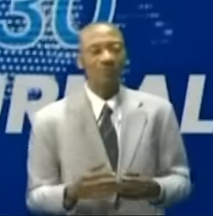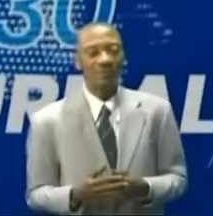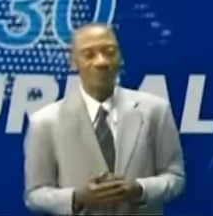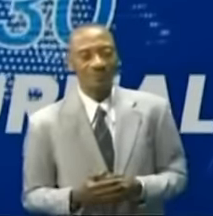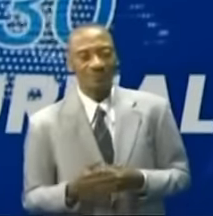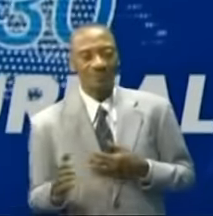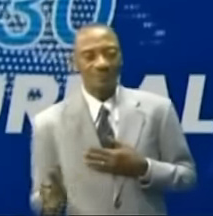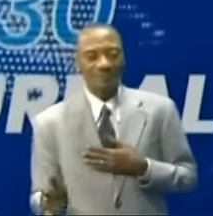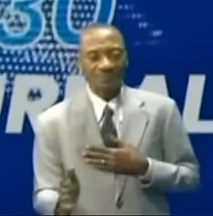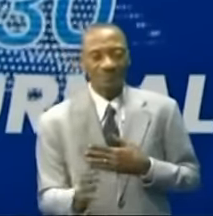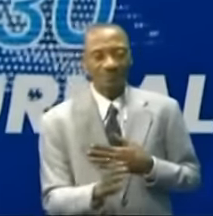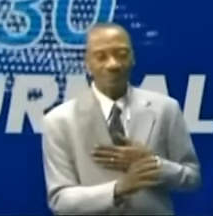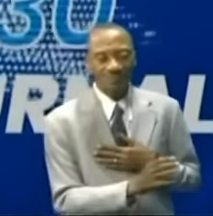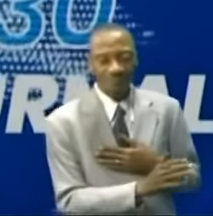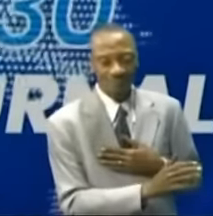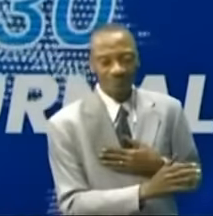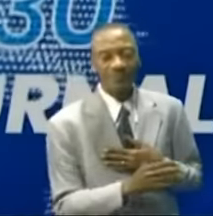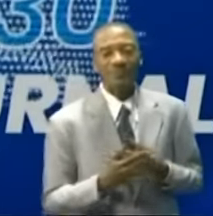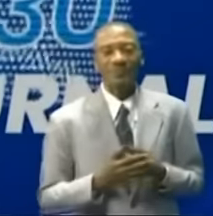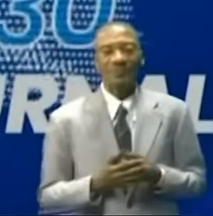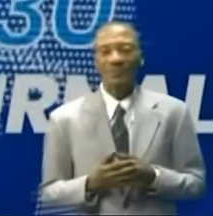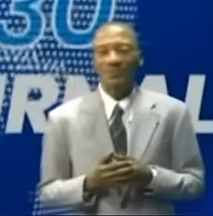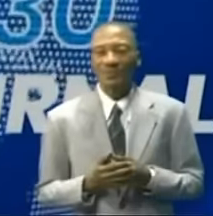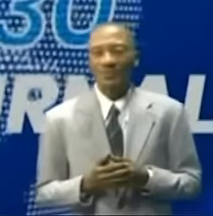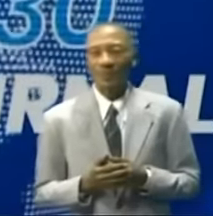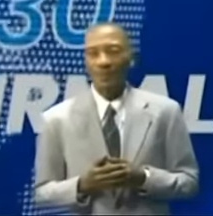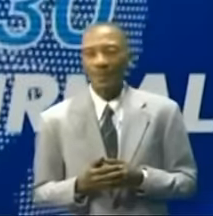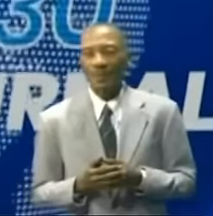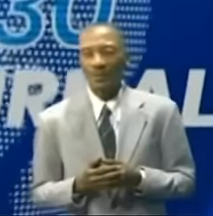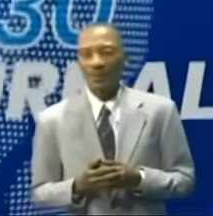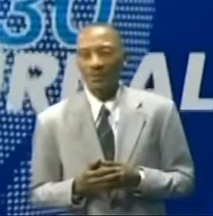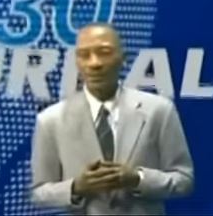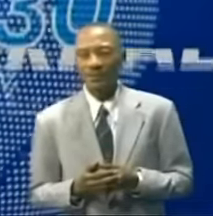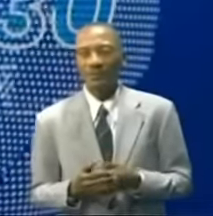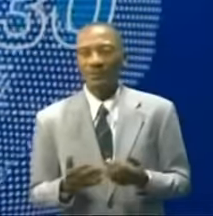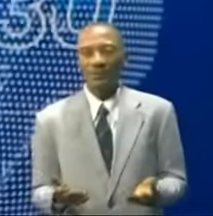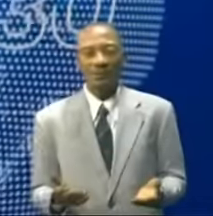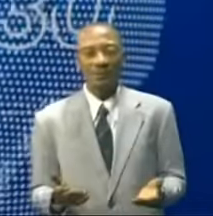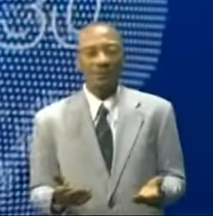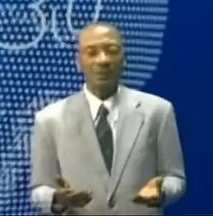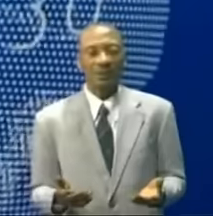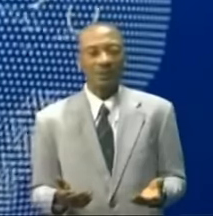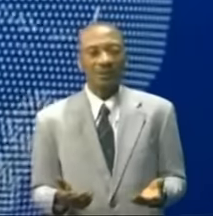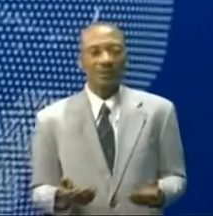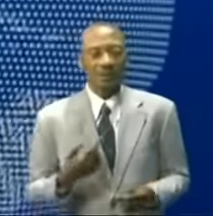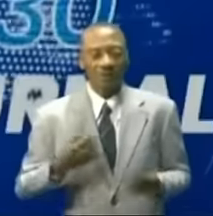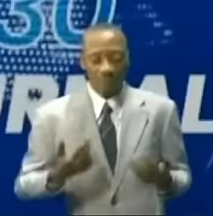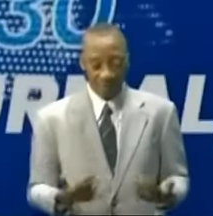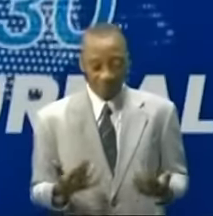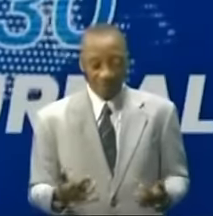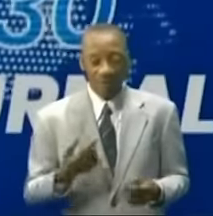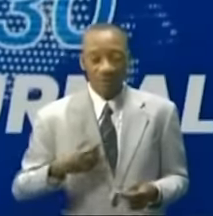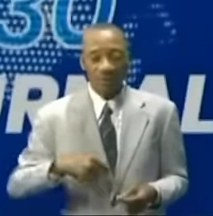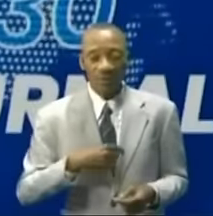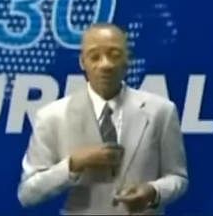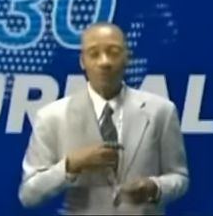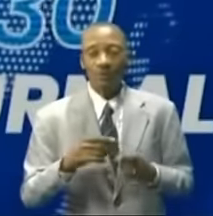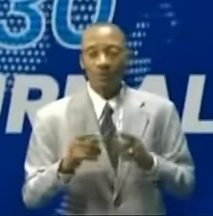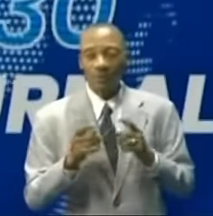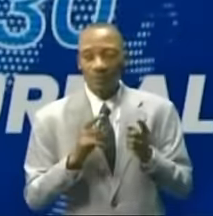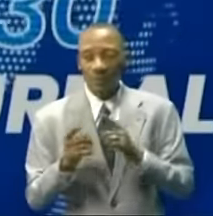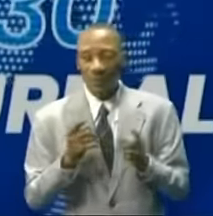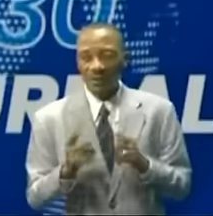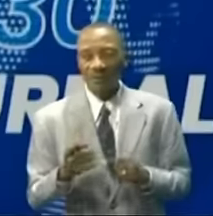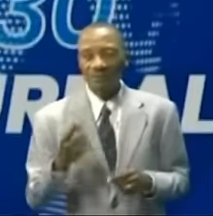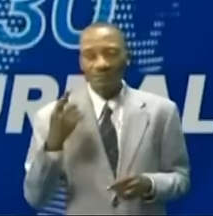Reportage de notre envoyé spécial Gaëtan Magalano. La délégation du Bayer CAFI, Fonared et les différents partenaires